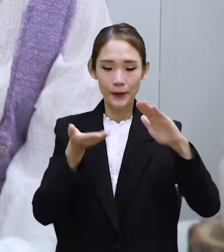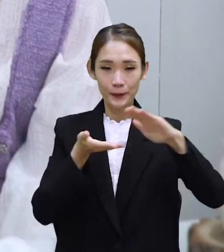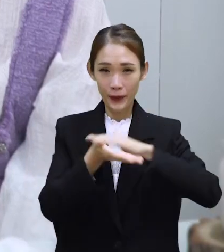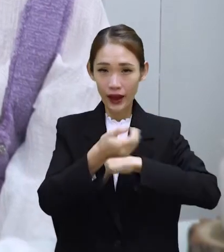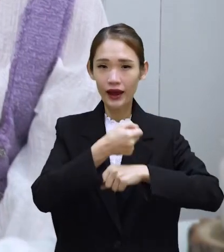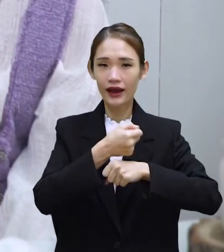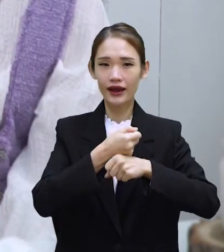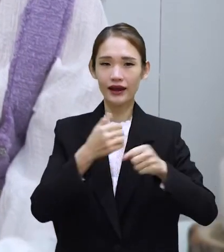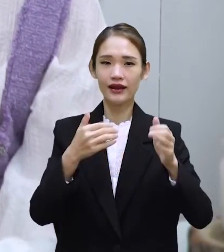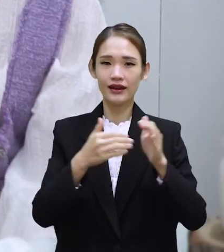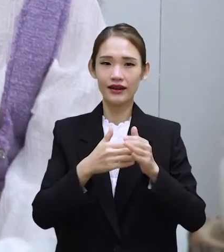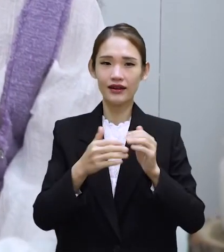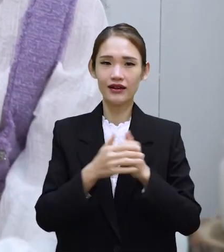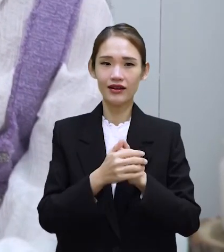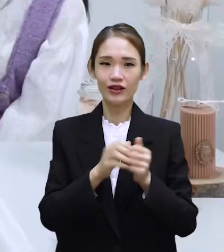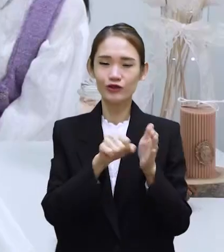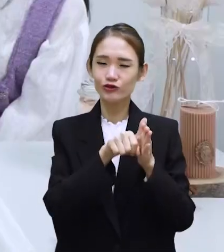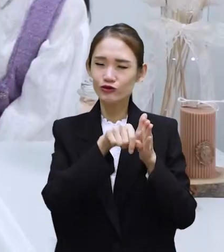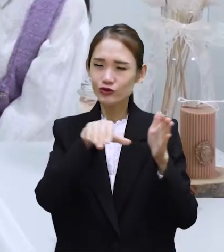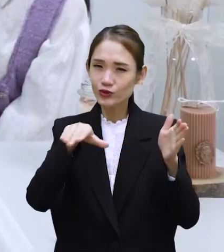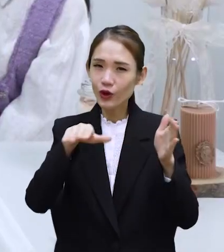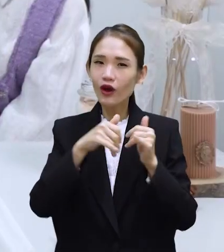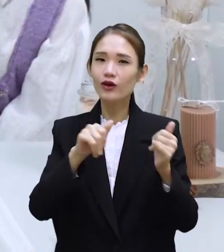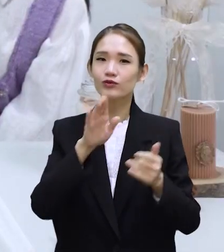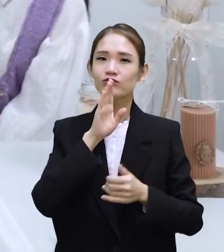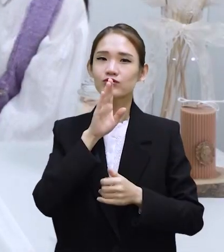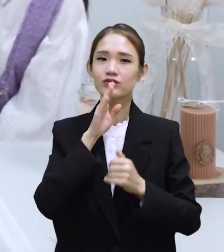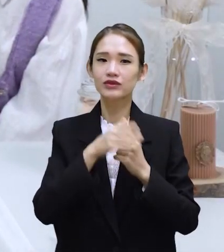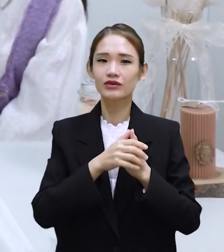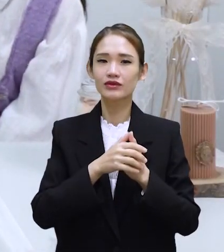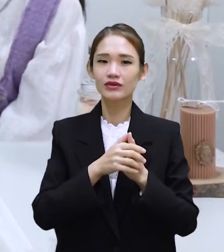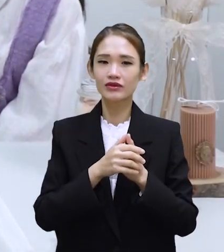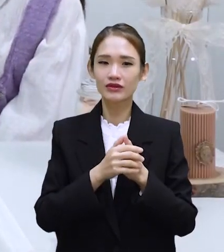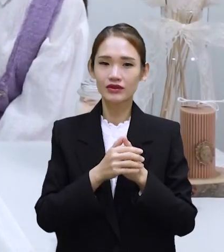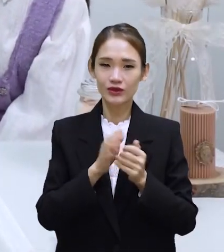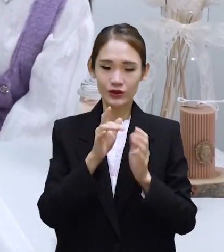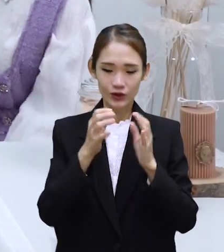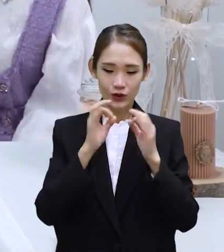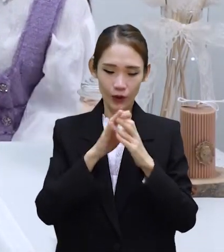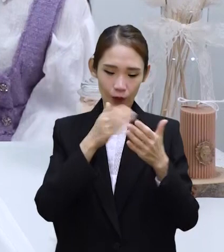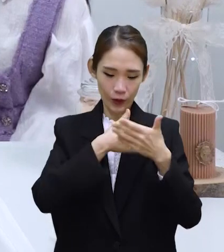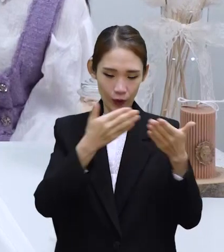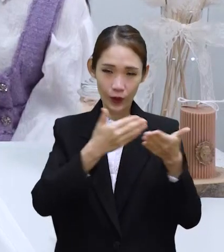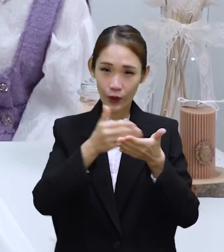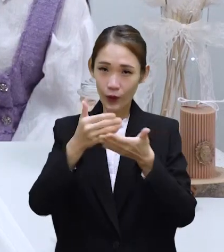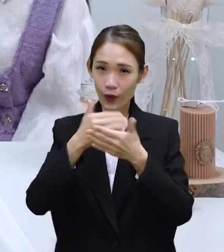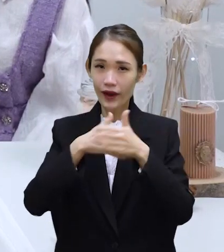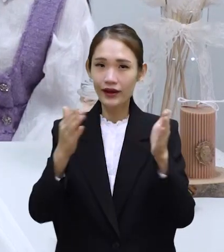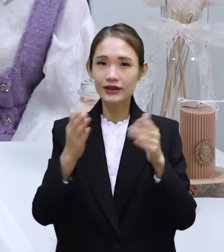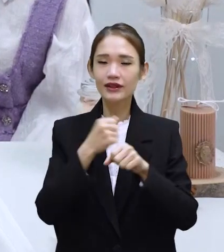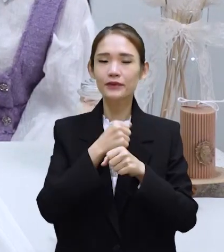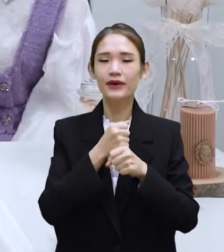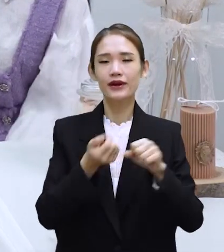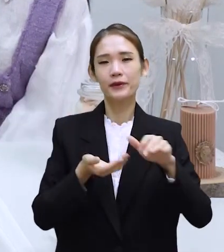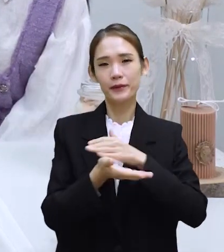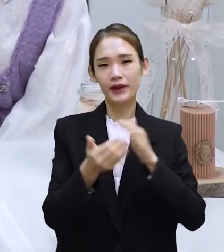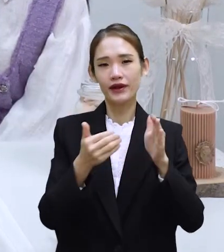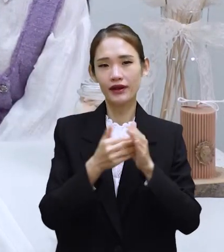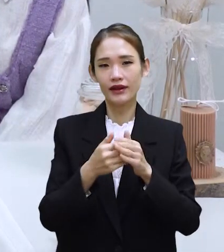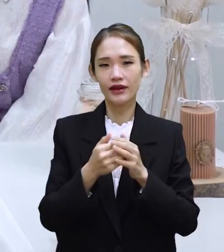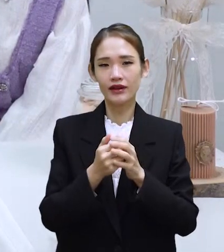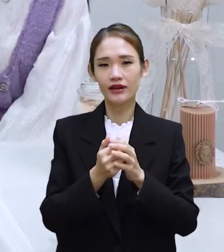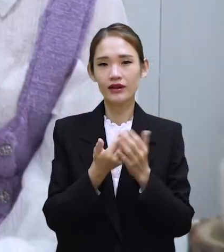라는 책을 출간하게 되었습니다 아니 9종 작가님 진짜 유명한 분인데 이렇게 동동 하체 그 이렇게 준비를